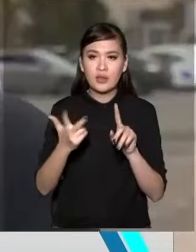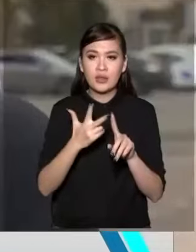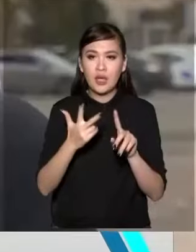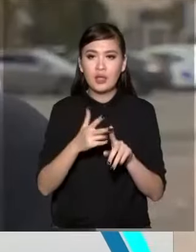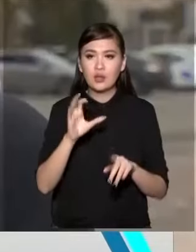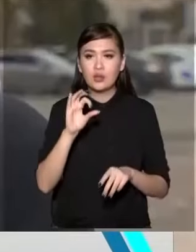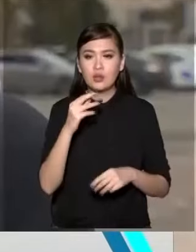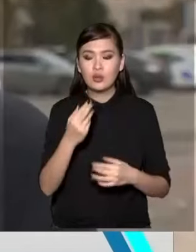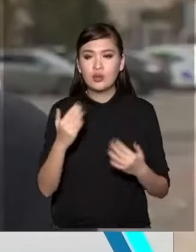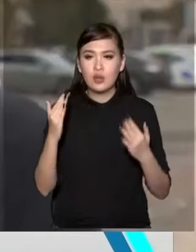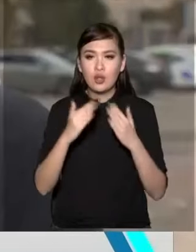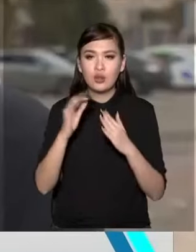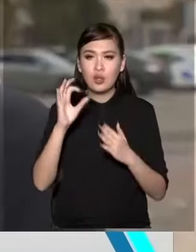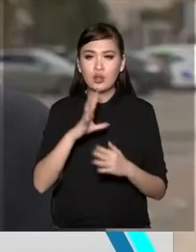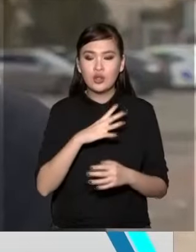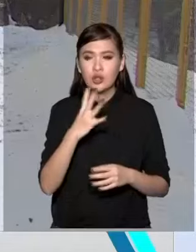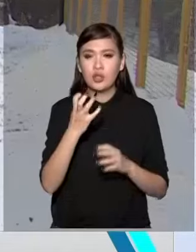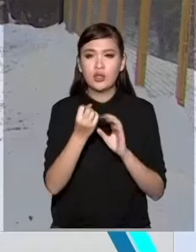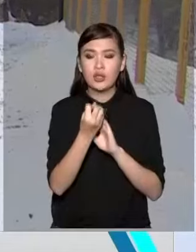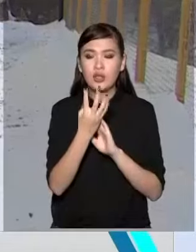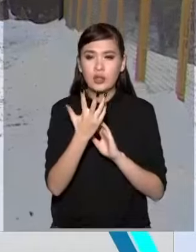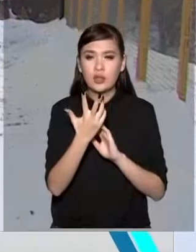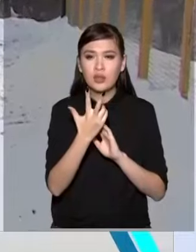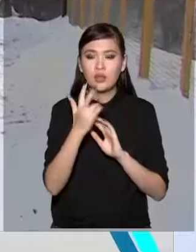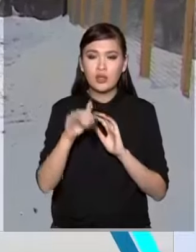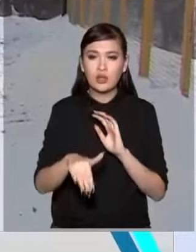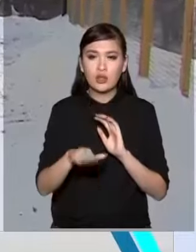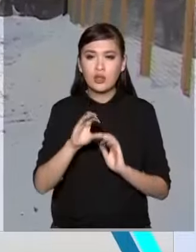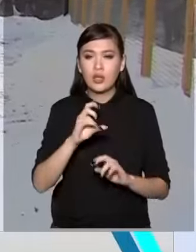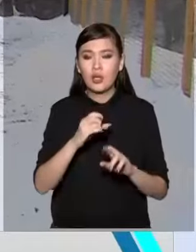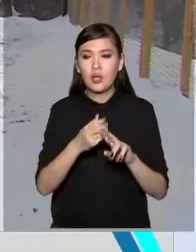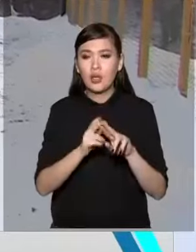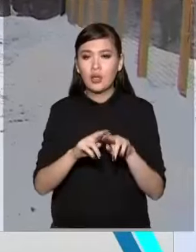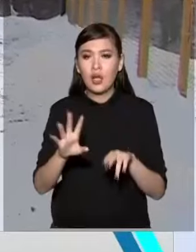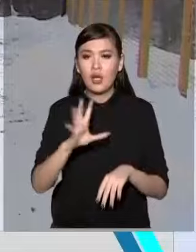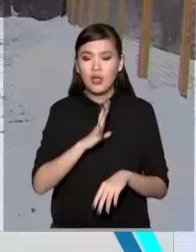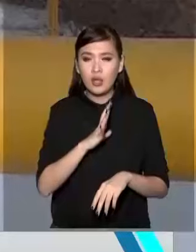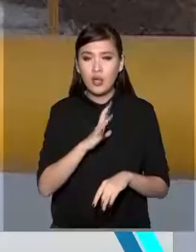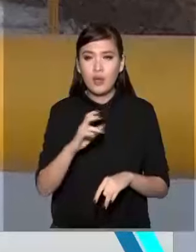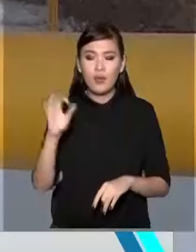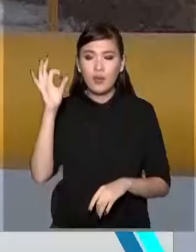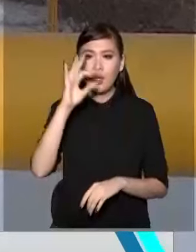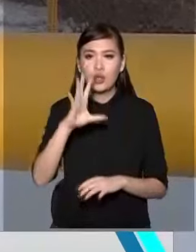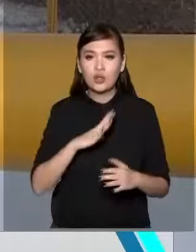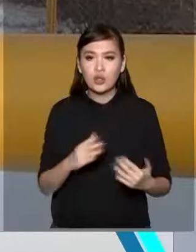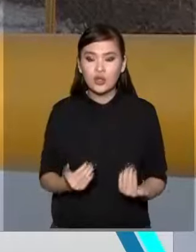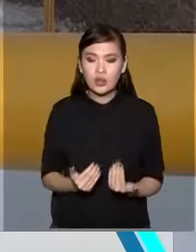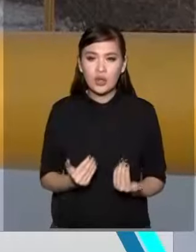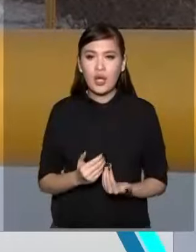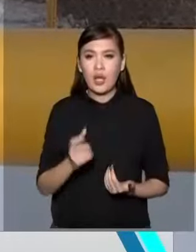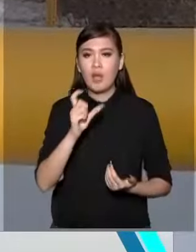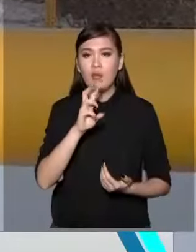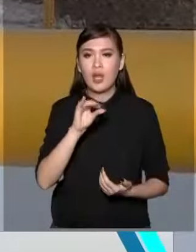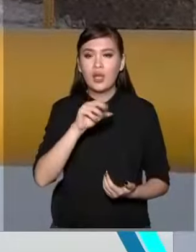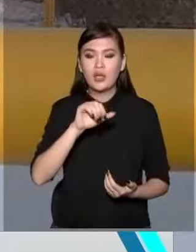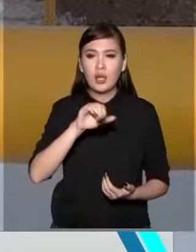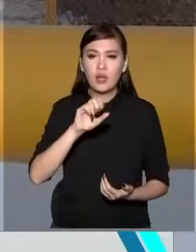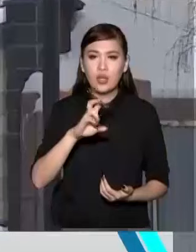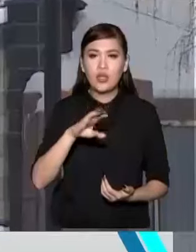социально уязвимых слоев населения 413 тысяч тенге. Районы Сарарка и Алматы полностью газифицированы. А вот жители жилых массивов Family Town,